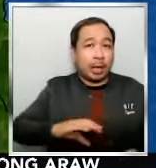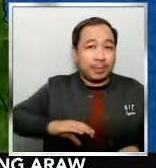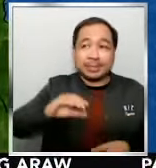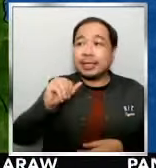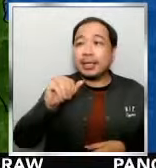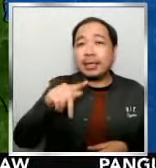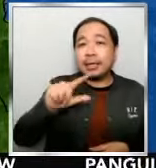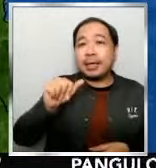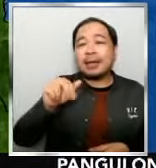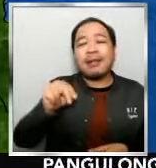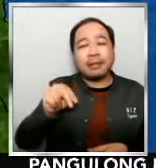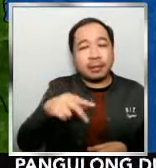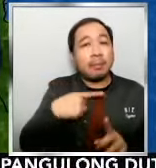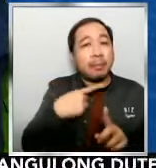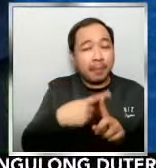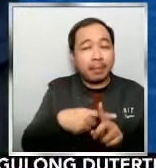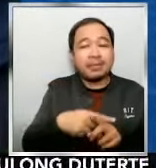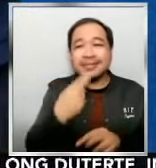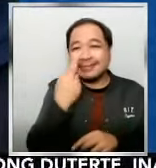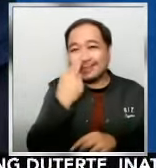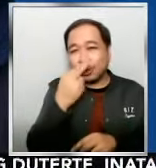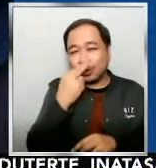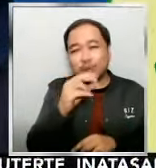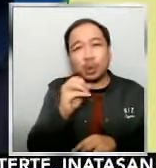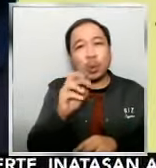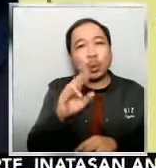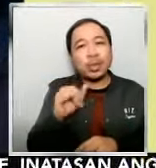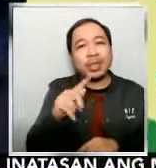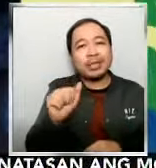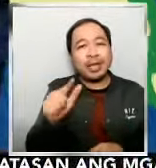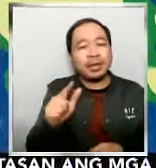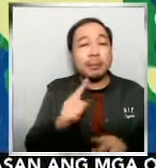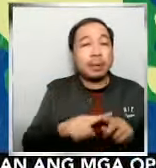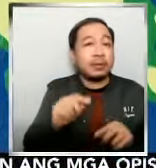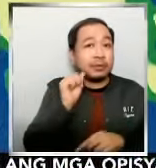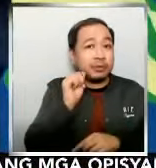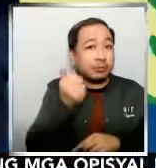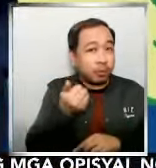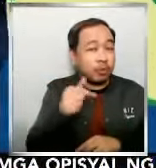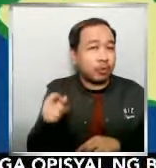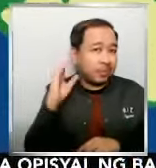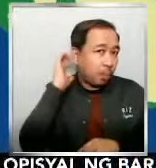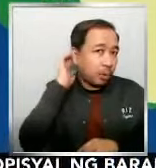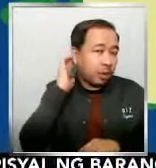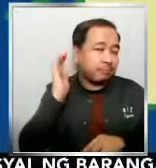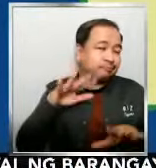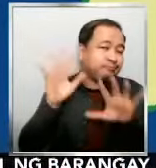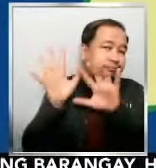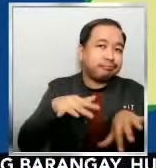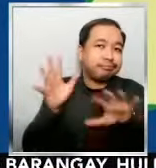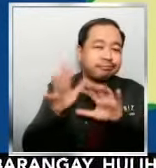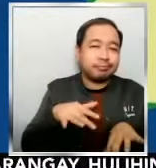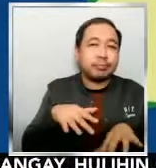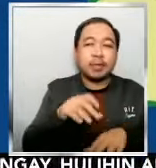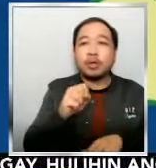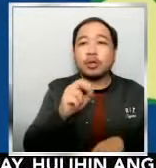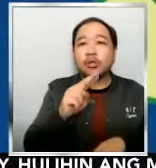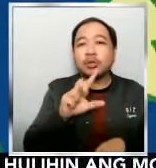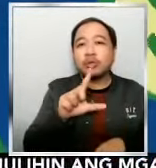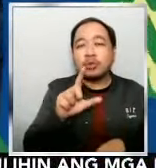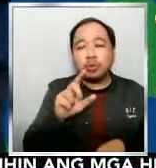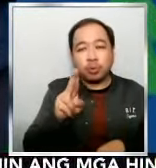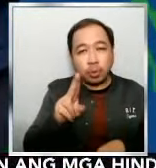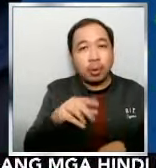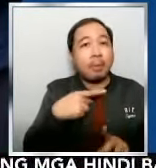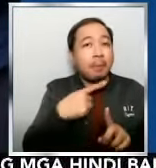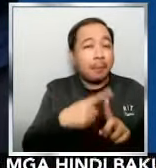ng Negros Oriental. Pero umaga pa lamang bukas sa Mindanao, uulanin na ang Sulu Islands at ilang bahagi ng